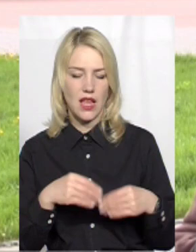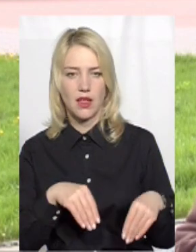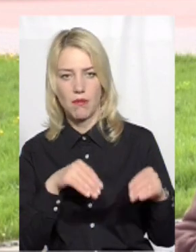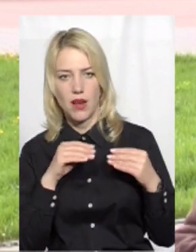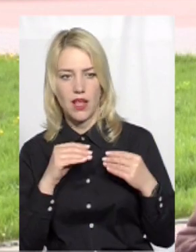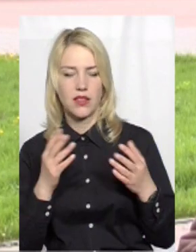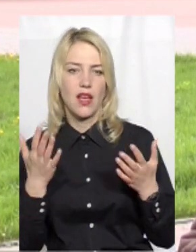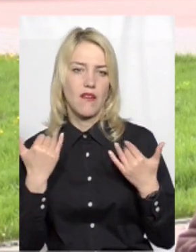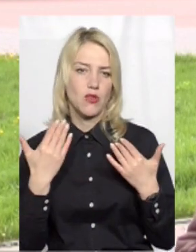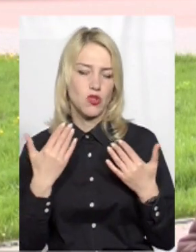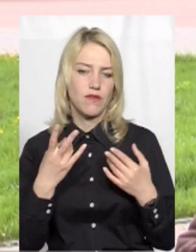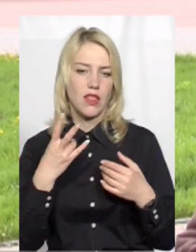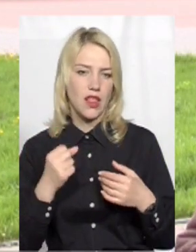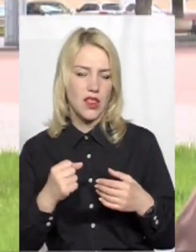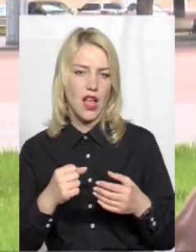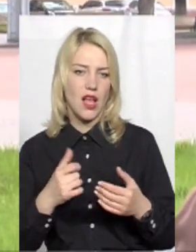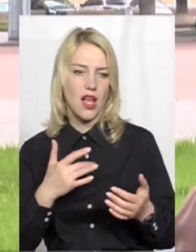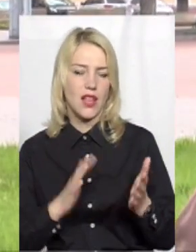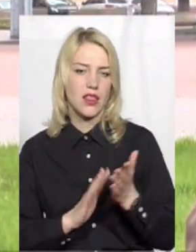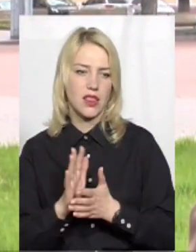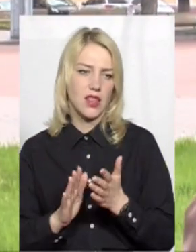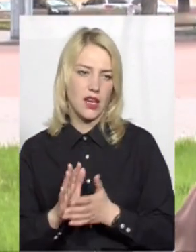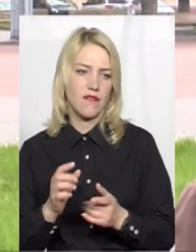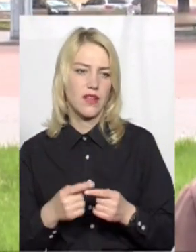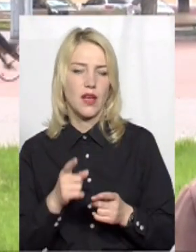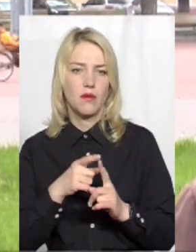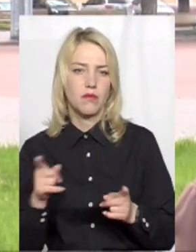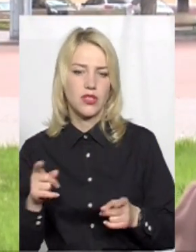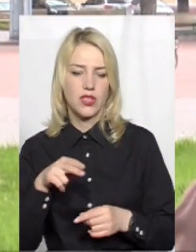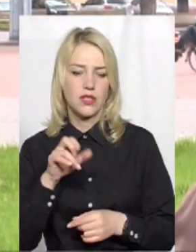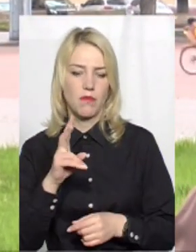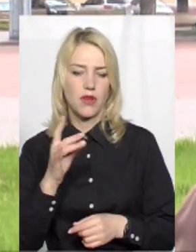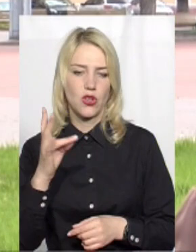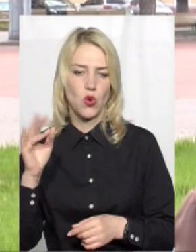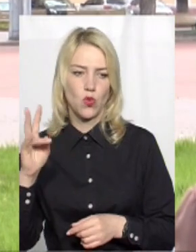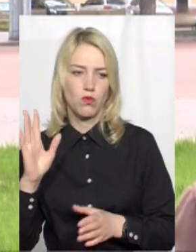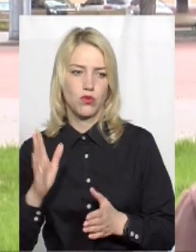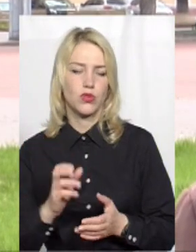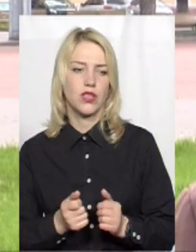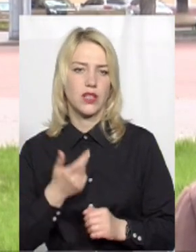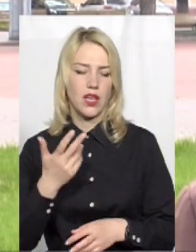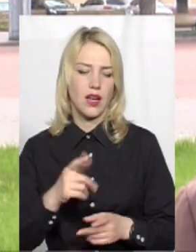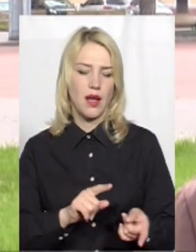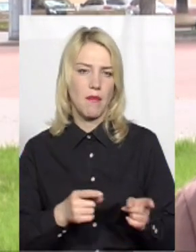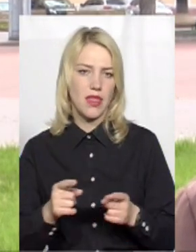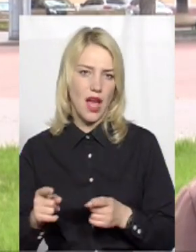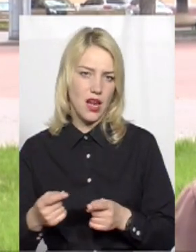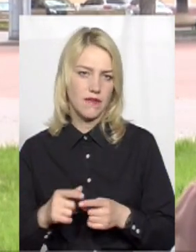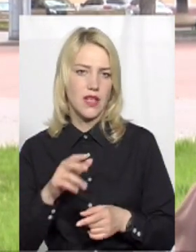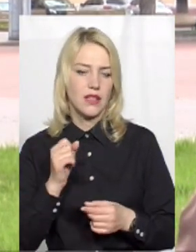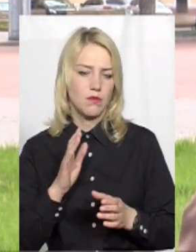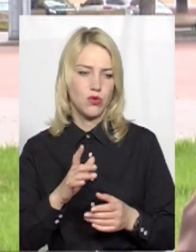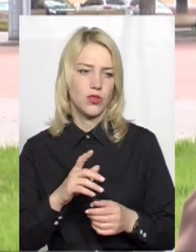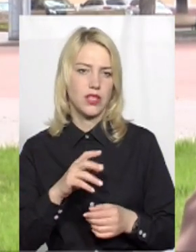на траву, відпочивати, насолоджуватись природою. Також під час пікніку буде розташовано декілька мангалів, де наші волонтери будуть постійно